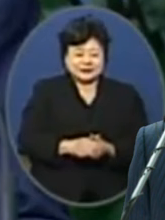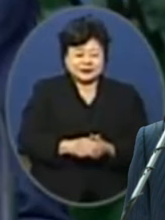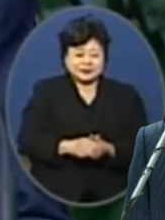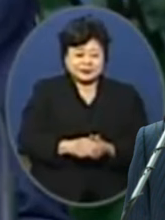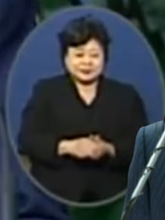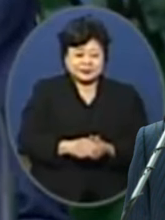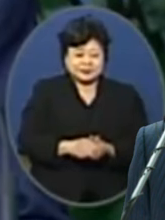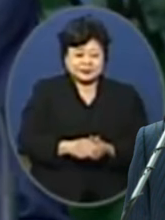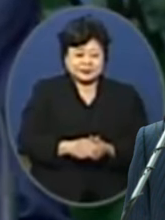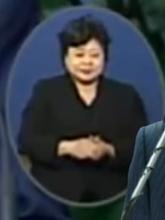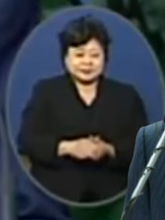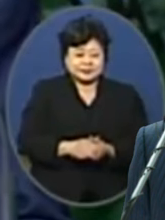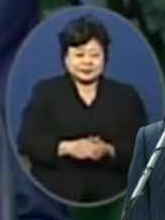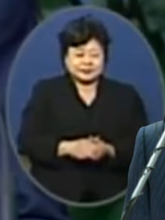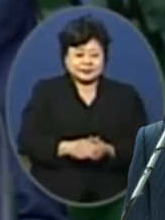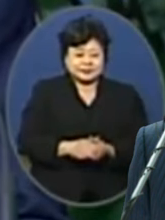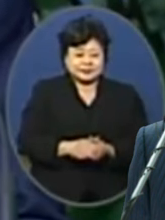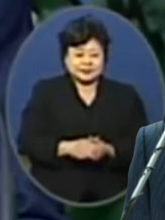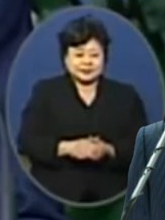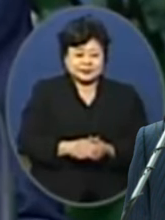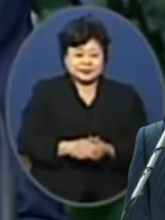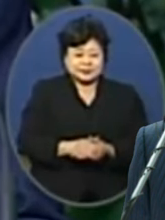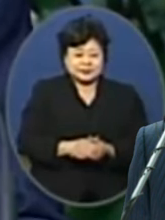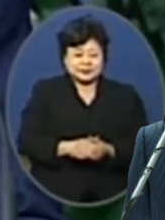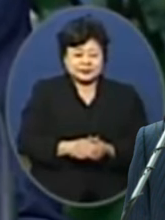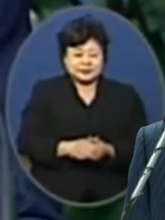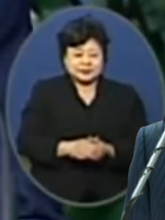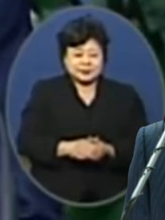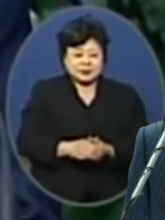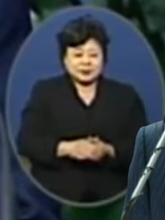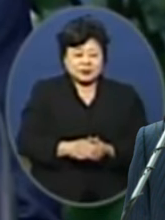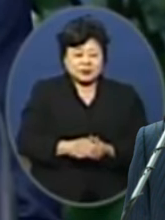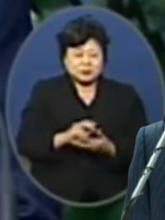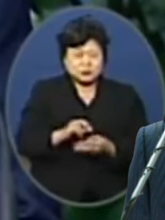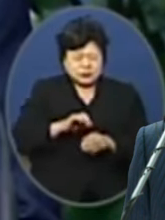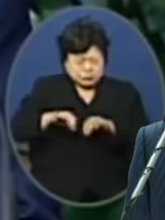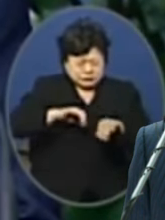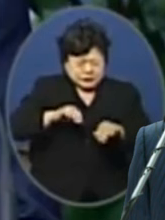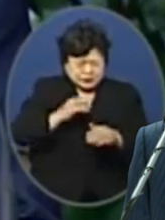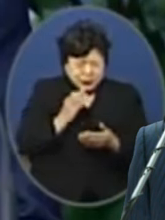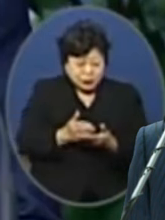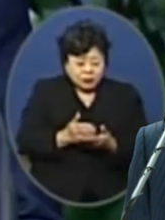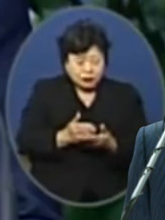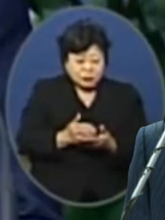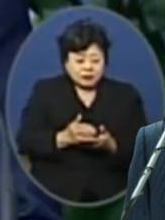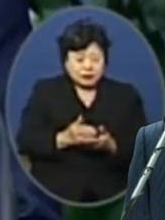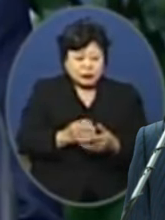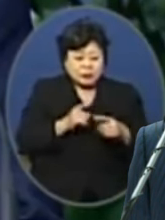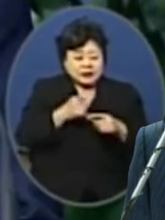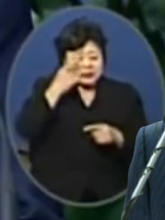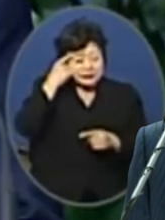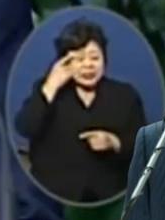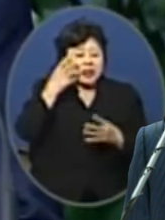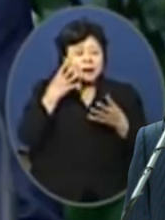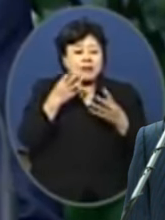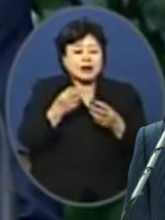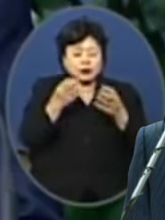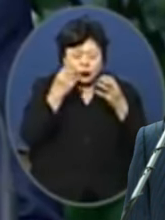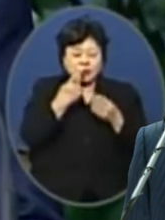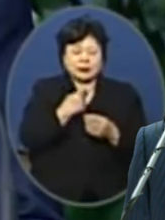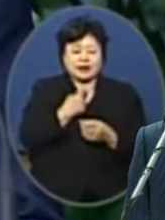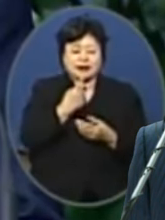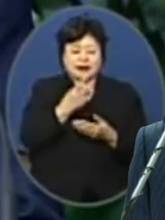없느냐를 지고서 알아보는 것이 아니라 정 태도라는 것은 많은 고난이